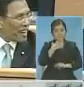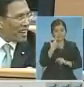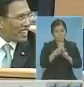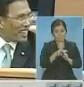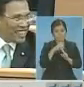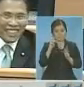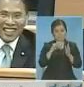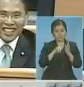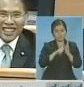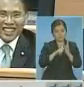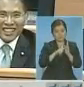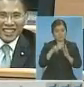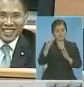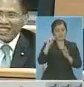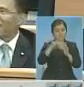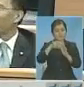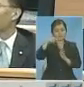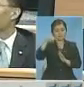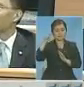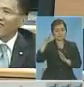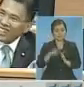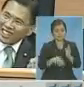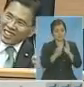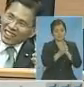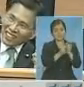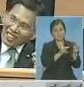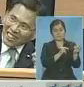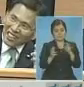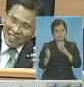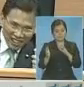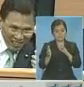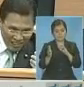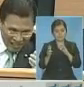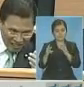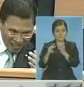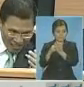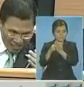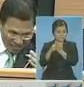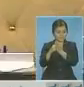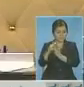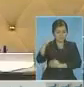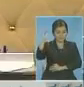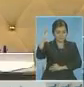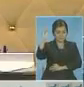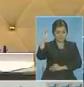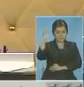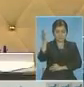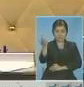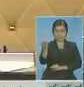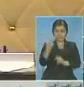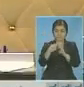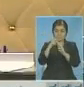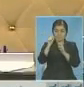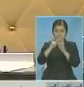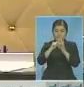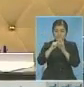ญศรีสมาชิกสภาผู้แทนราษฎรจังหวัดนครพนมพรรคเพื่อไทยค่ะ ท่านมีผู้ร้องท่านสมบูรณ์ว่าไง ท่